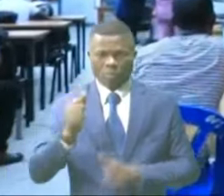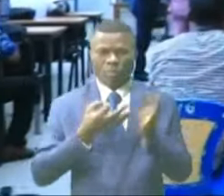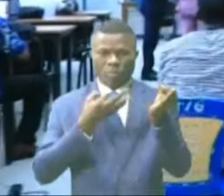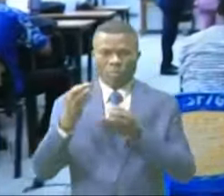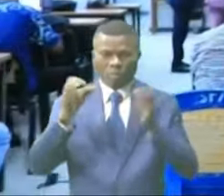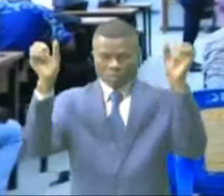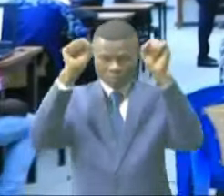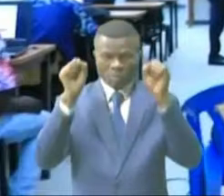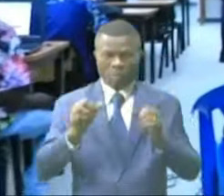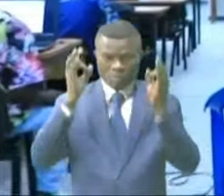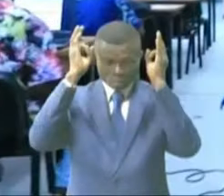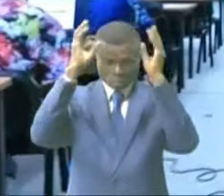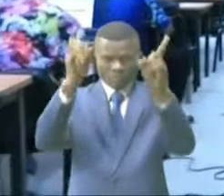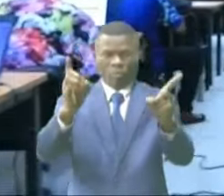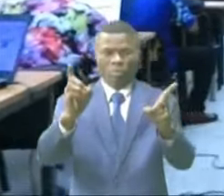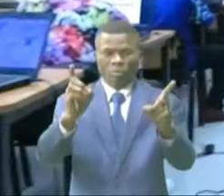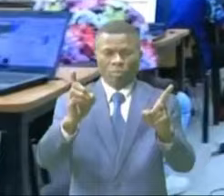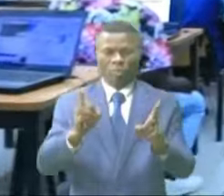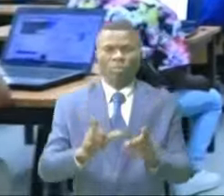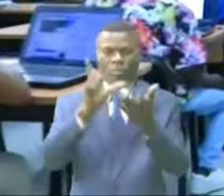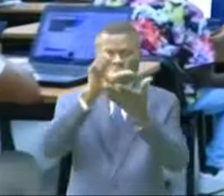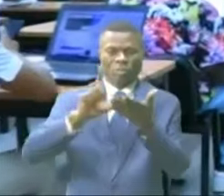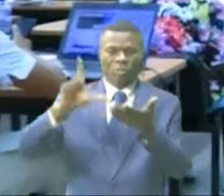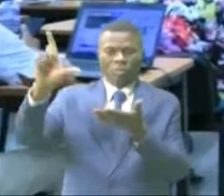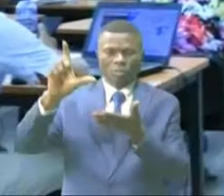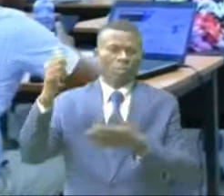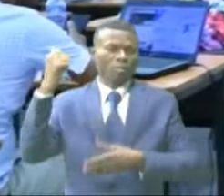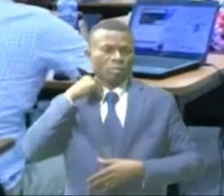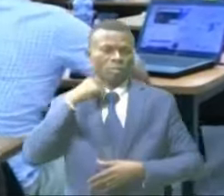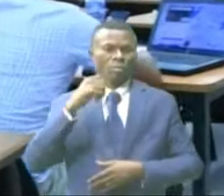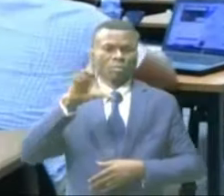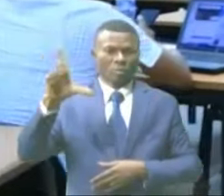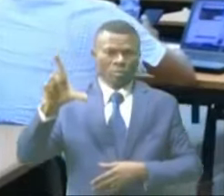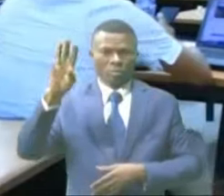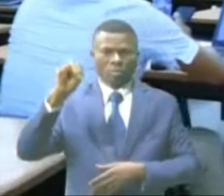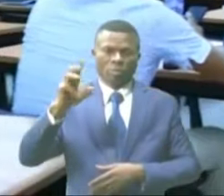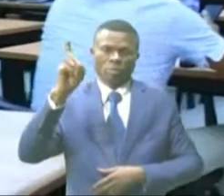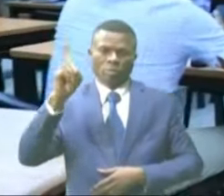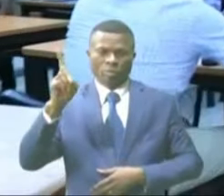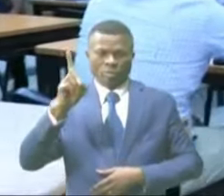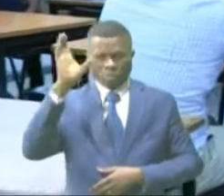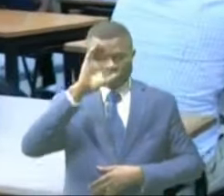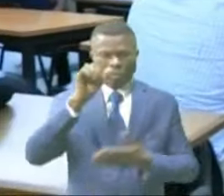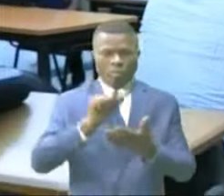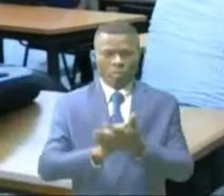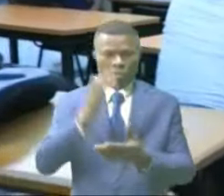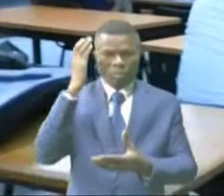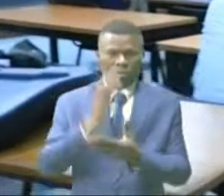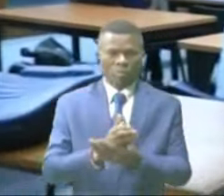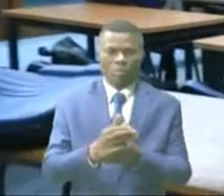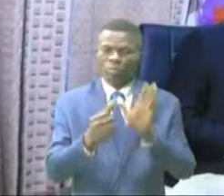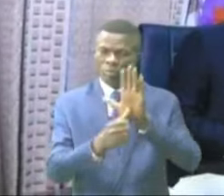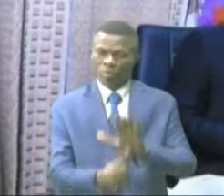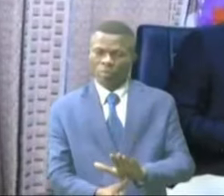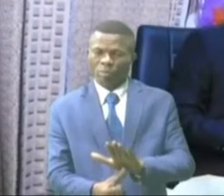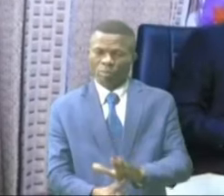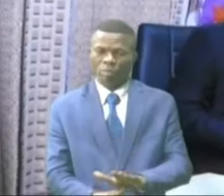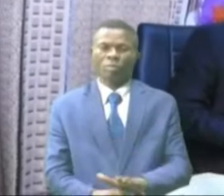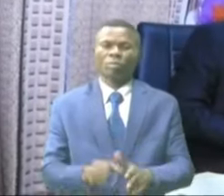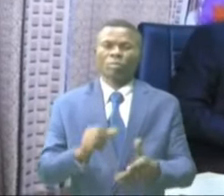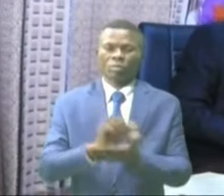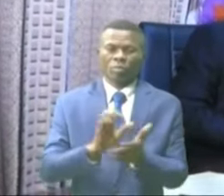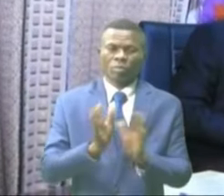système éducatif, licence master doctorat LMD, son cheval de bataille et lutte contre les antivaleurs afin